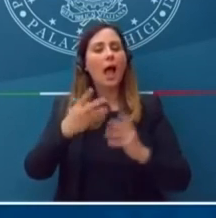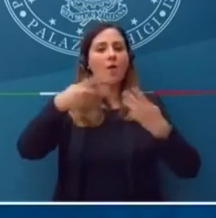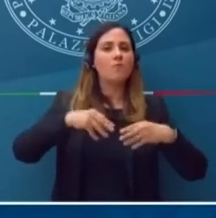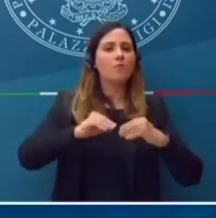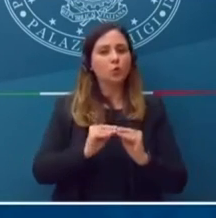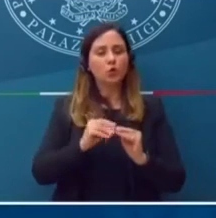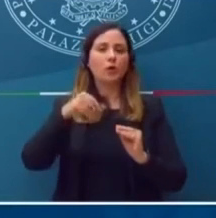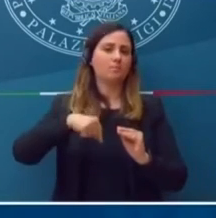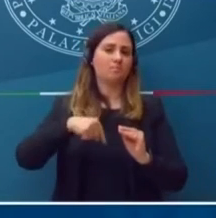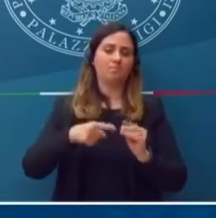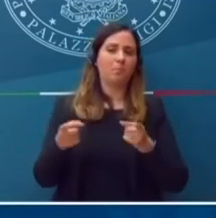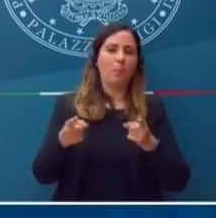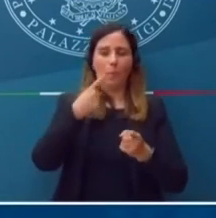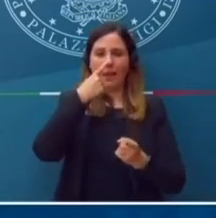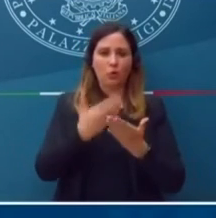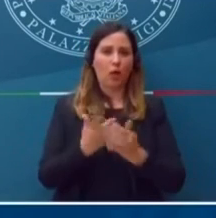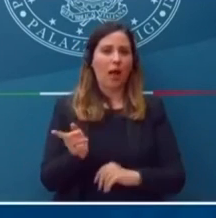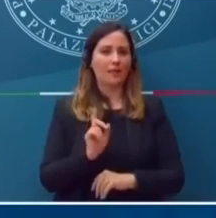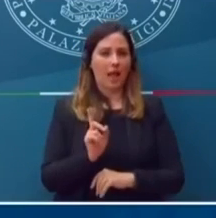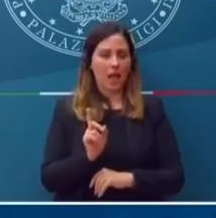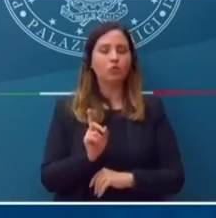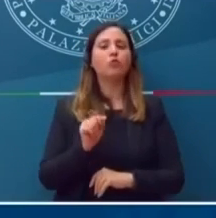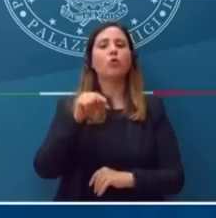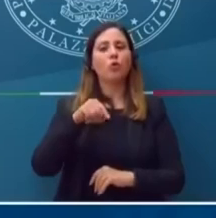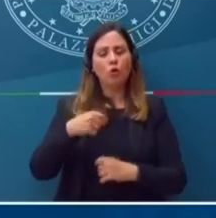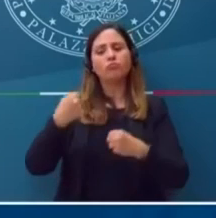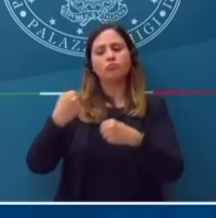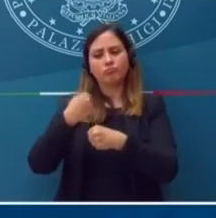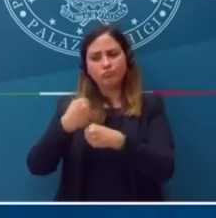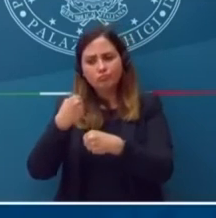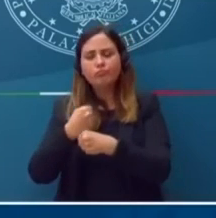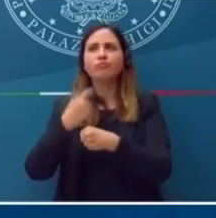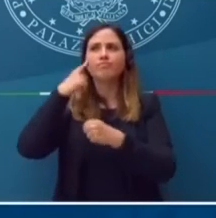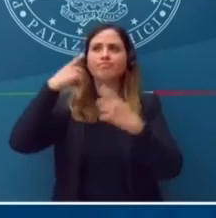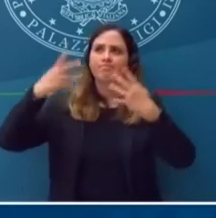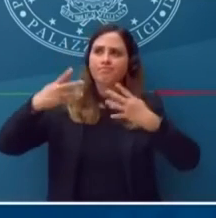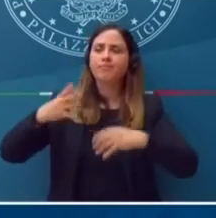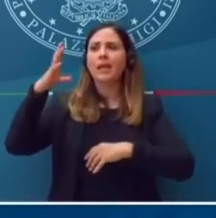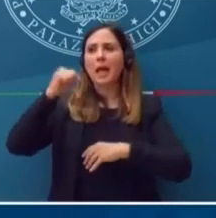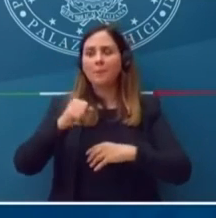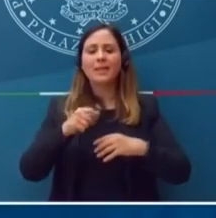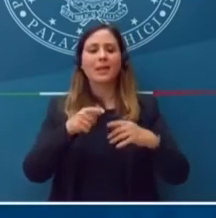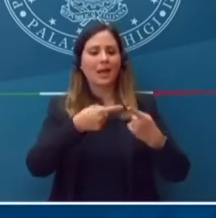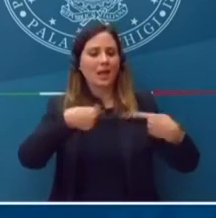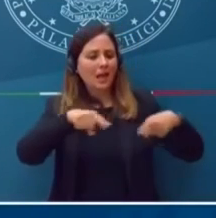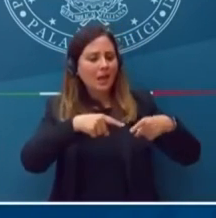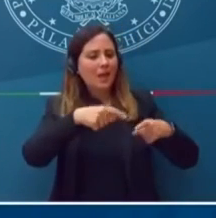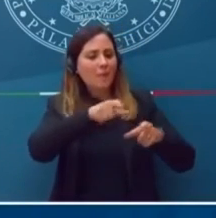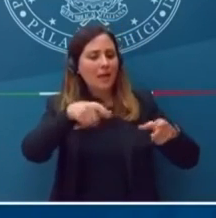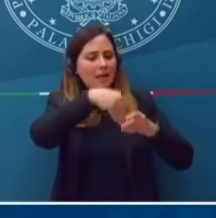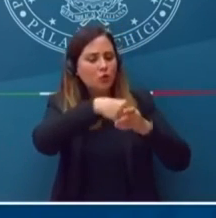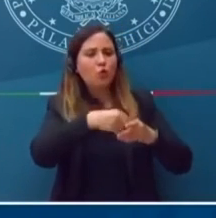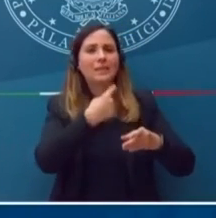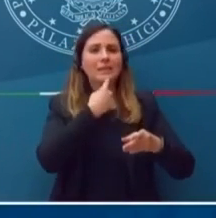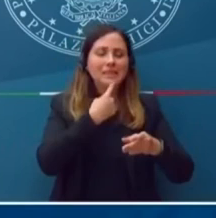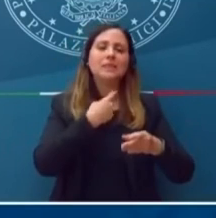parlarne, ne stiamo elaborando sia la composizione, sia dove sarà posta. È chiaro che è una struttura